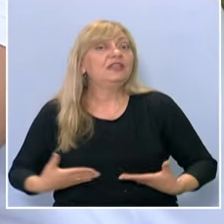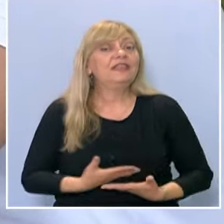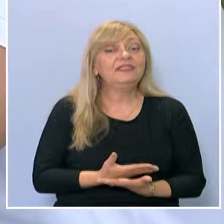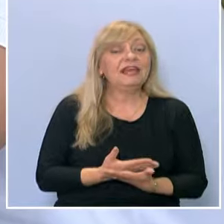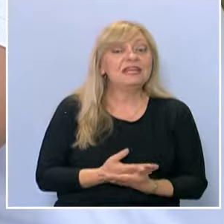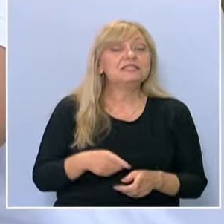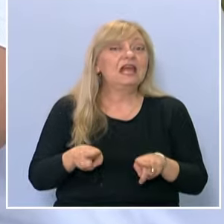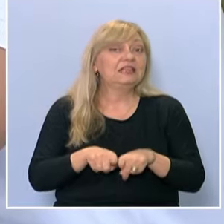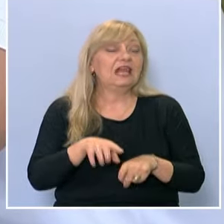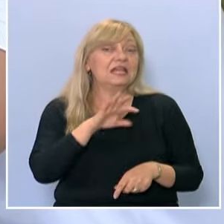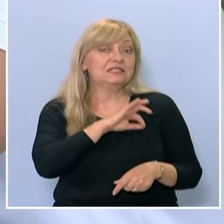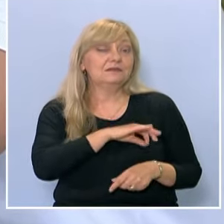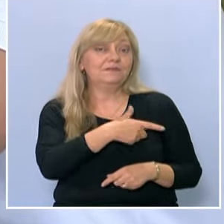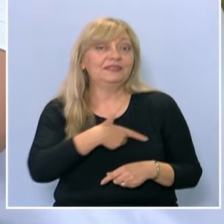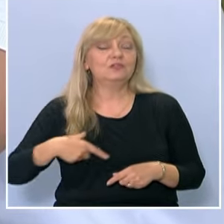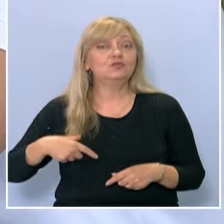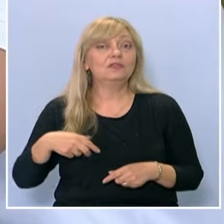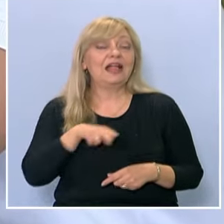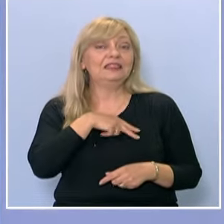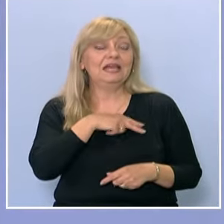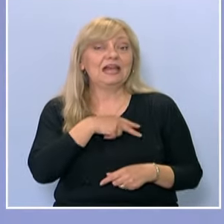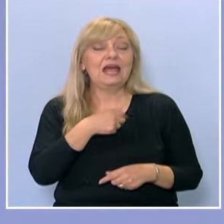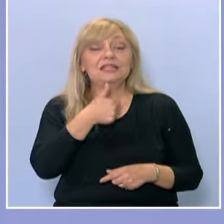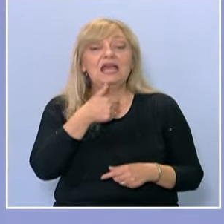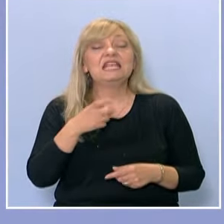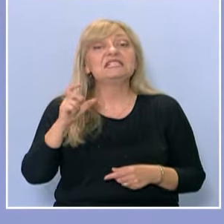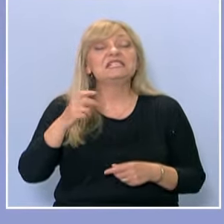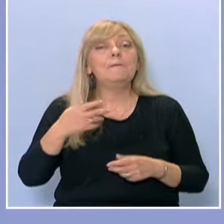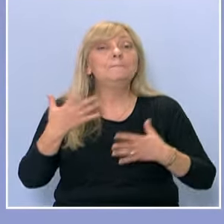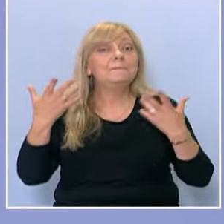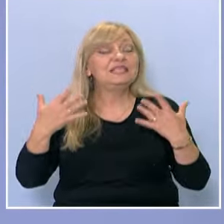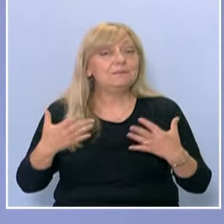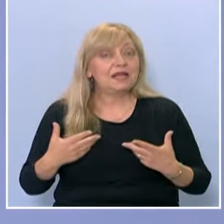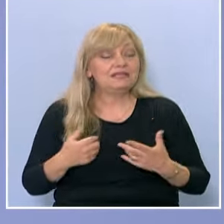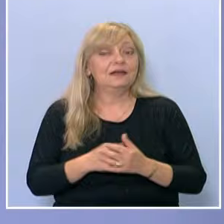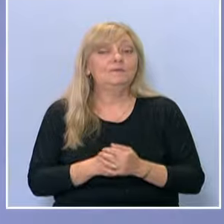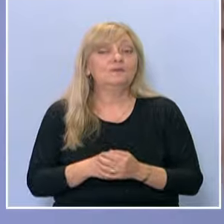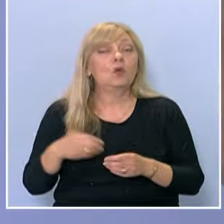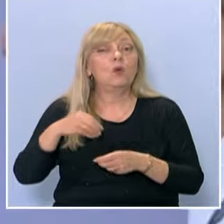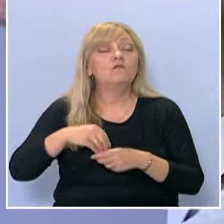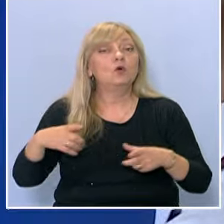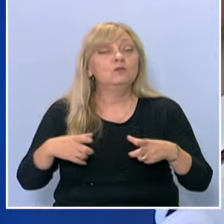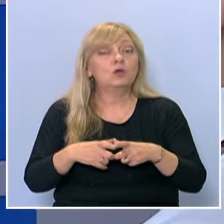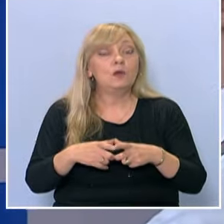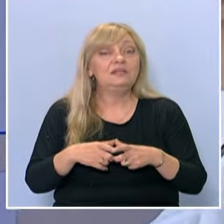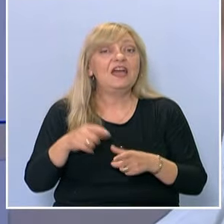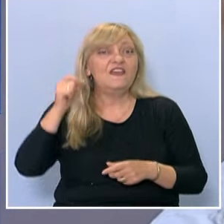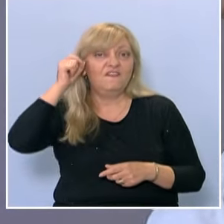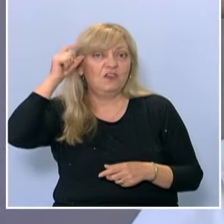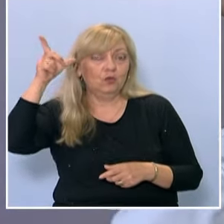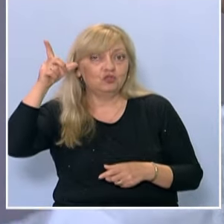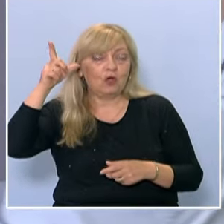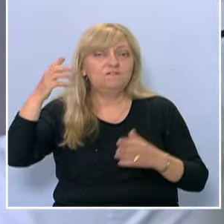са спечелили националната награда в категория STEM математика с проекта Забавна генетика. В отбора са философ, математик и